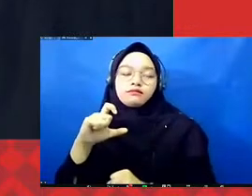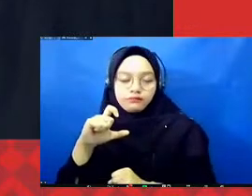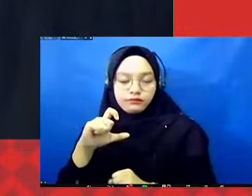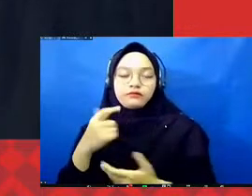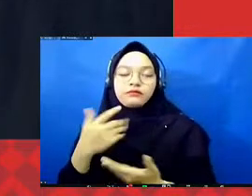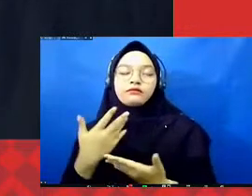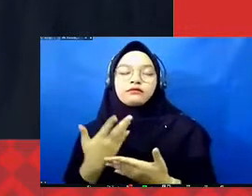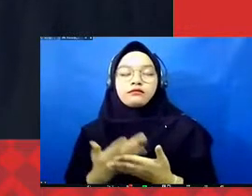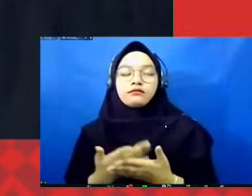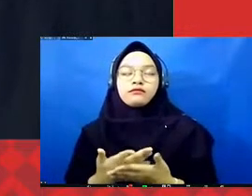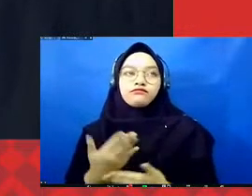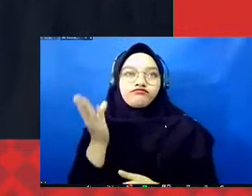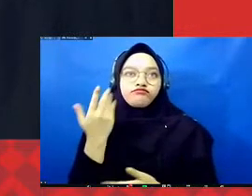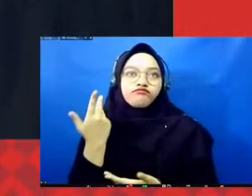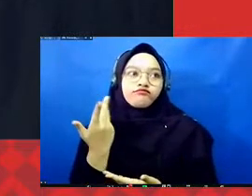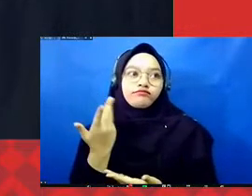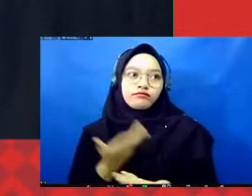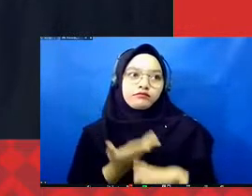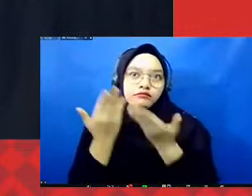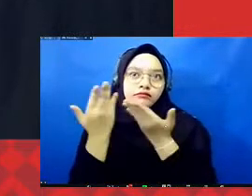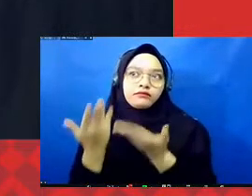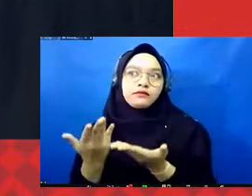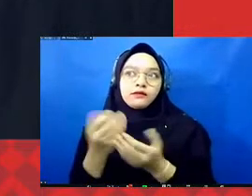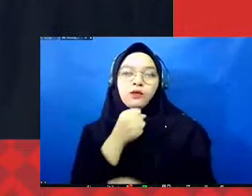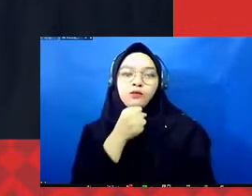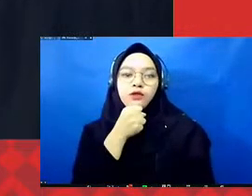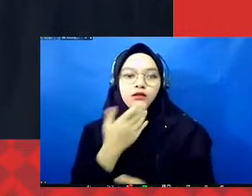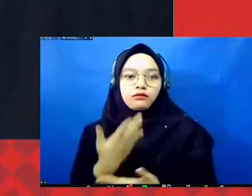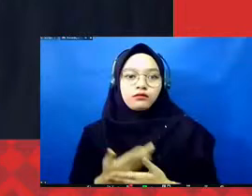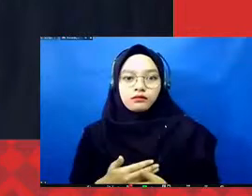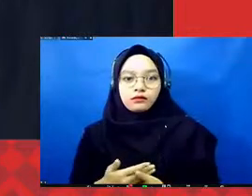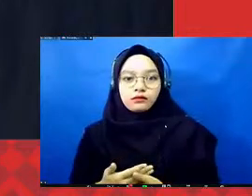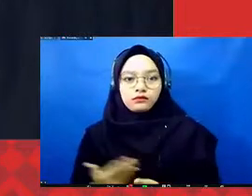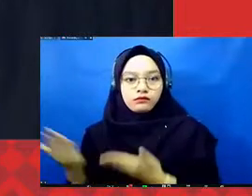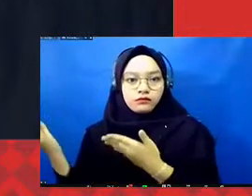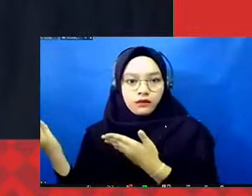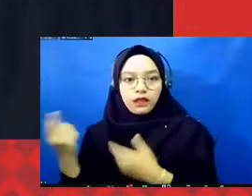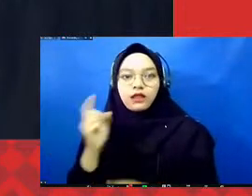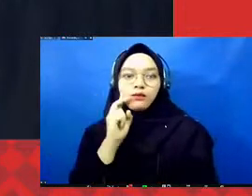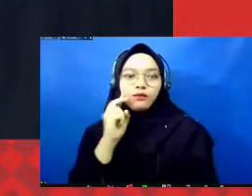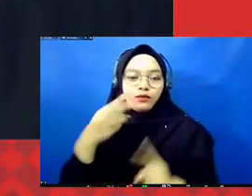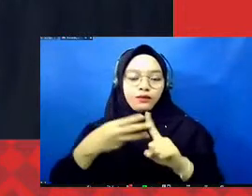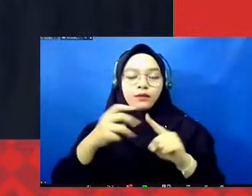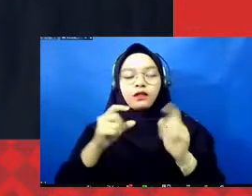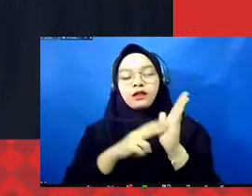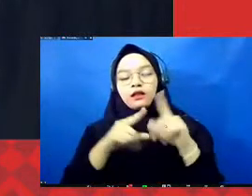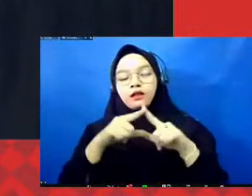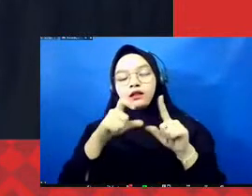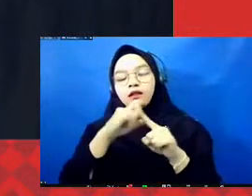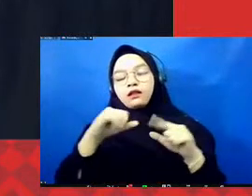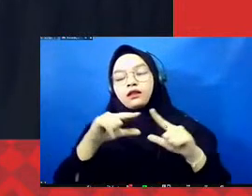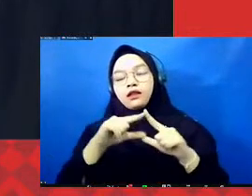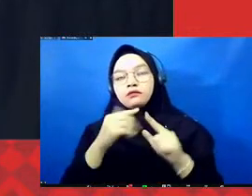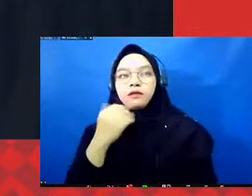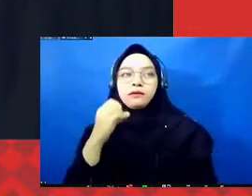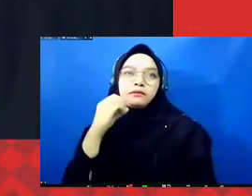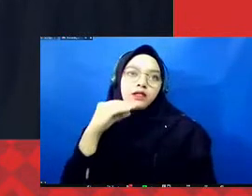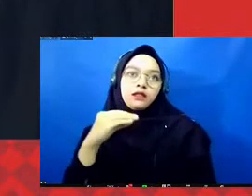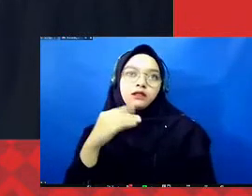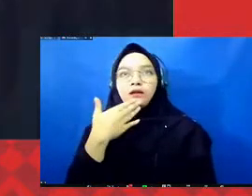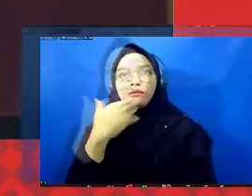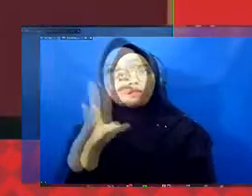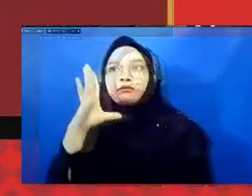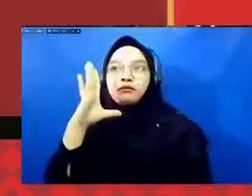kami persilakan, Ibu. Terima kasih. Selamat pagi. Assalamualaikum warahmatullahi